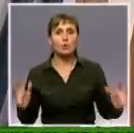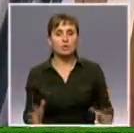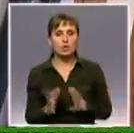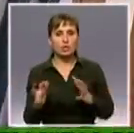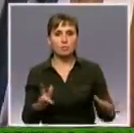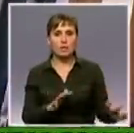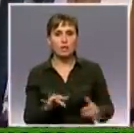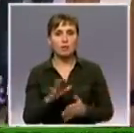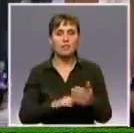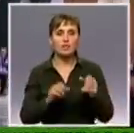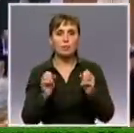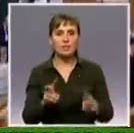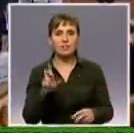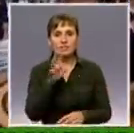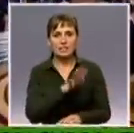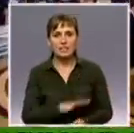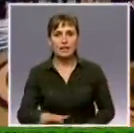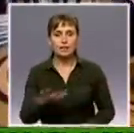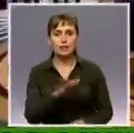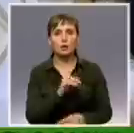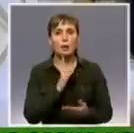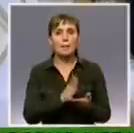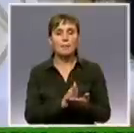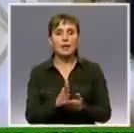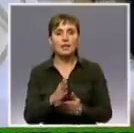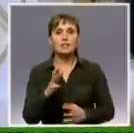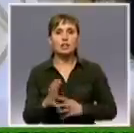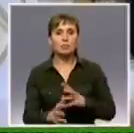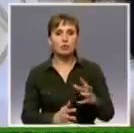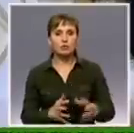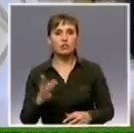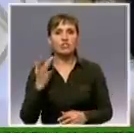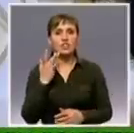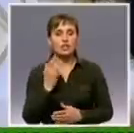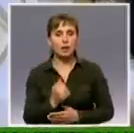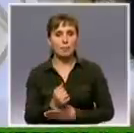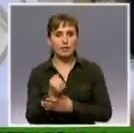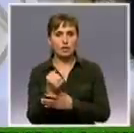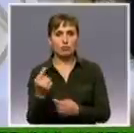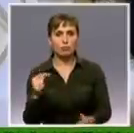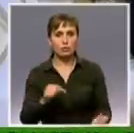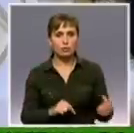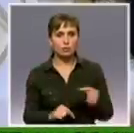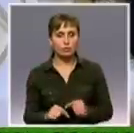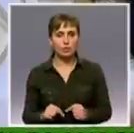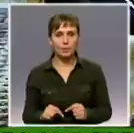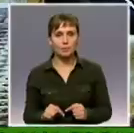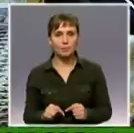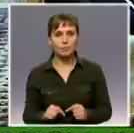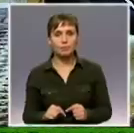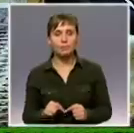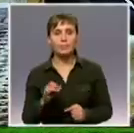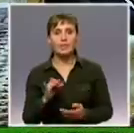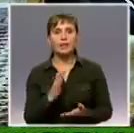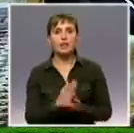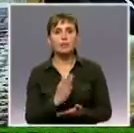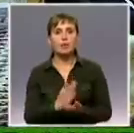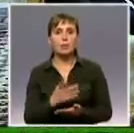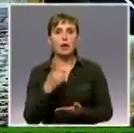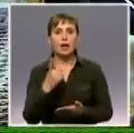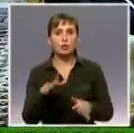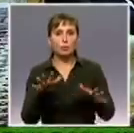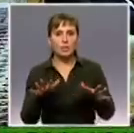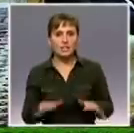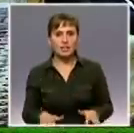и безопасности в странах. Политики международные мы всегда поддерживаем друг друга, как братские страны. Имеем одну